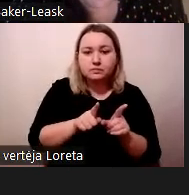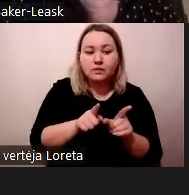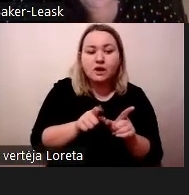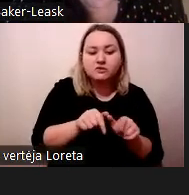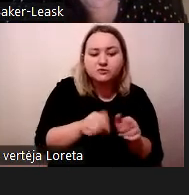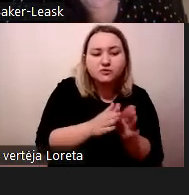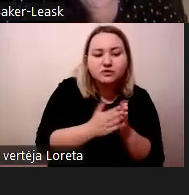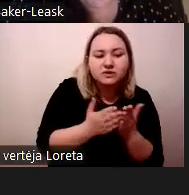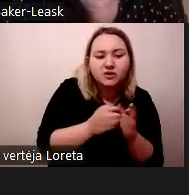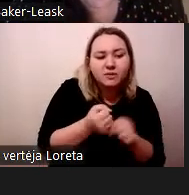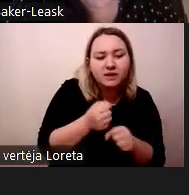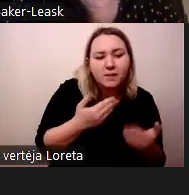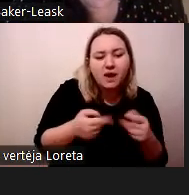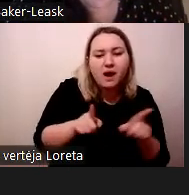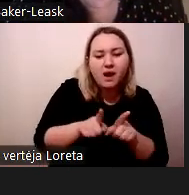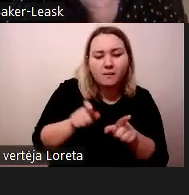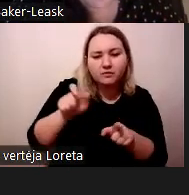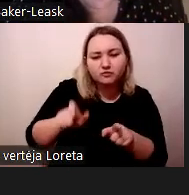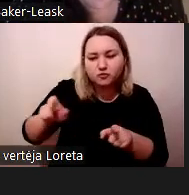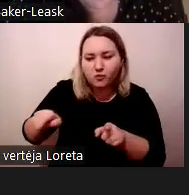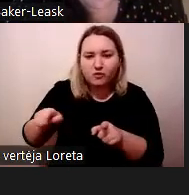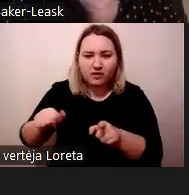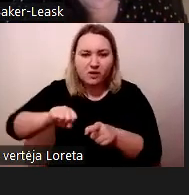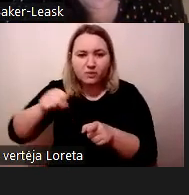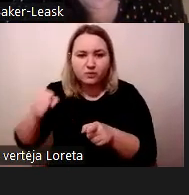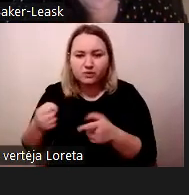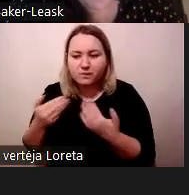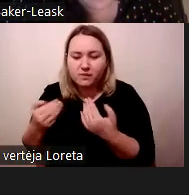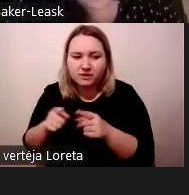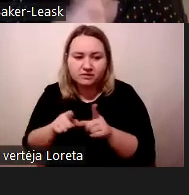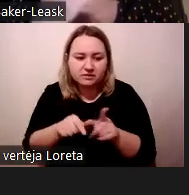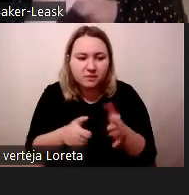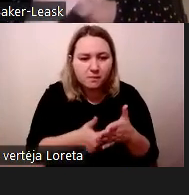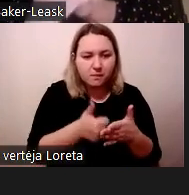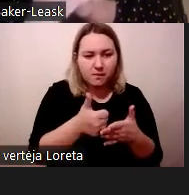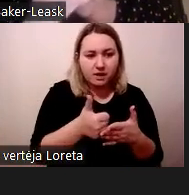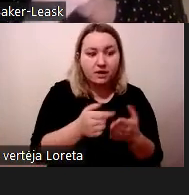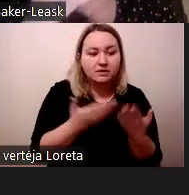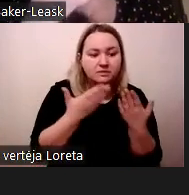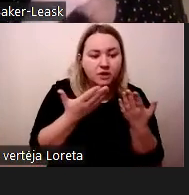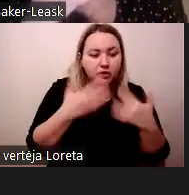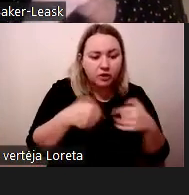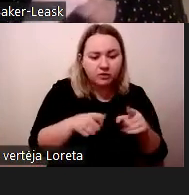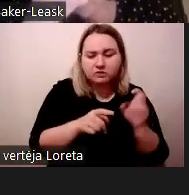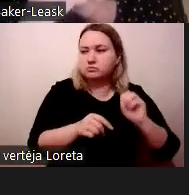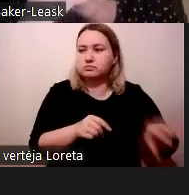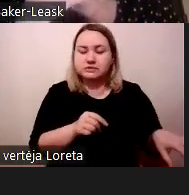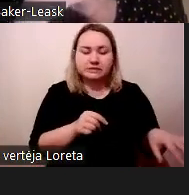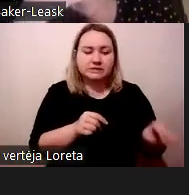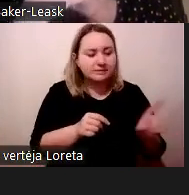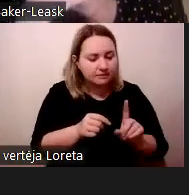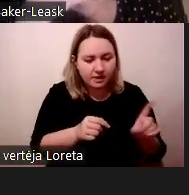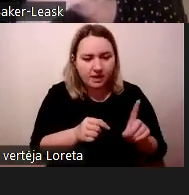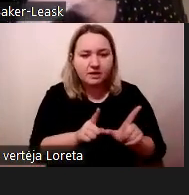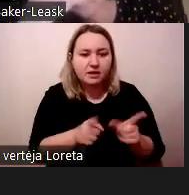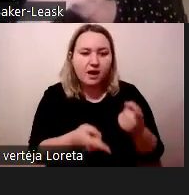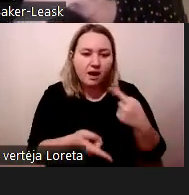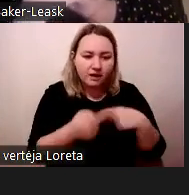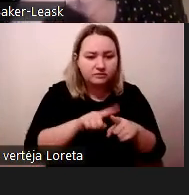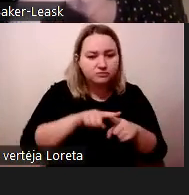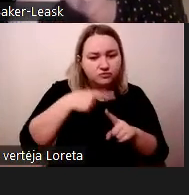bendrauti, pagarba tom knygom skaitant, tiesiog paskaičius labai tvarkingai, nenumesti bet kur ant grindų ar dar kažkur,